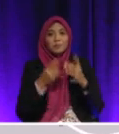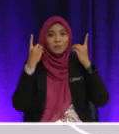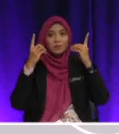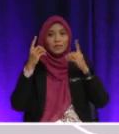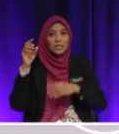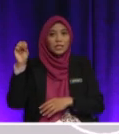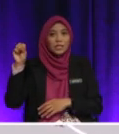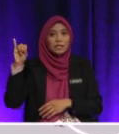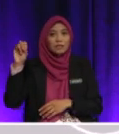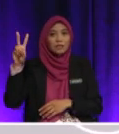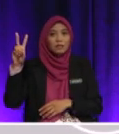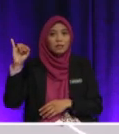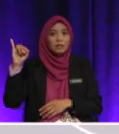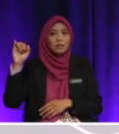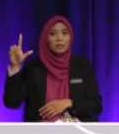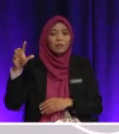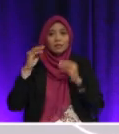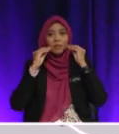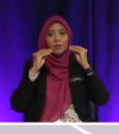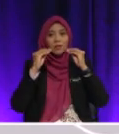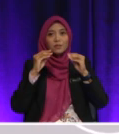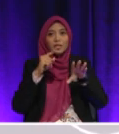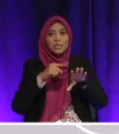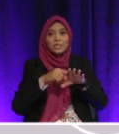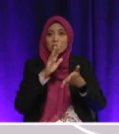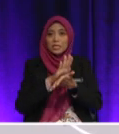diajar secara formal di sekolah